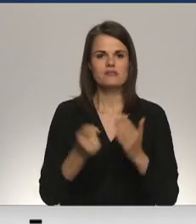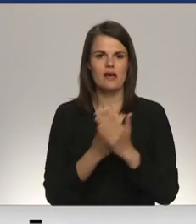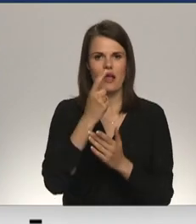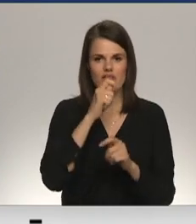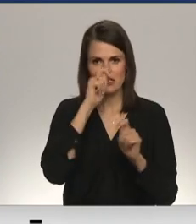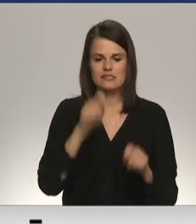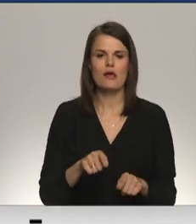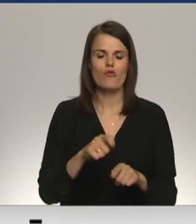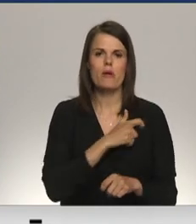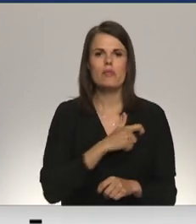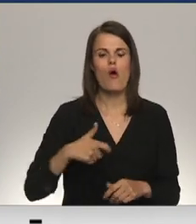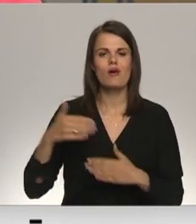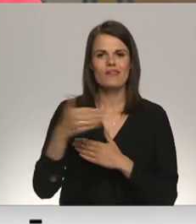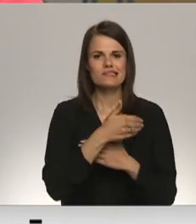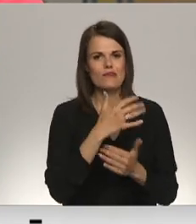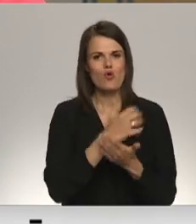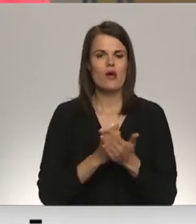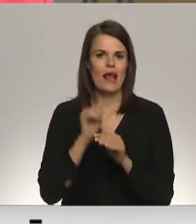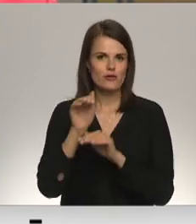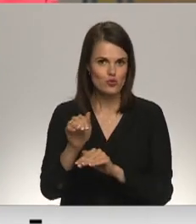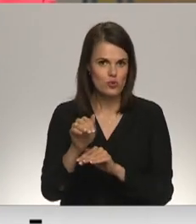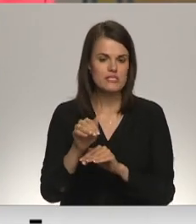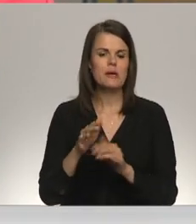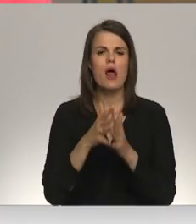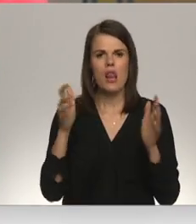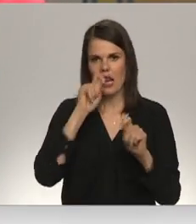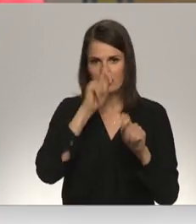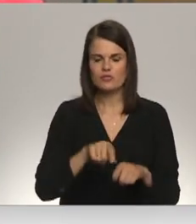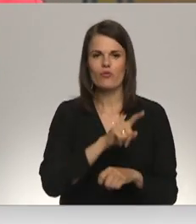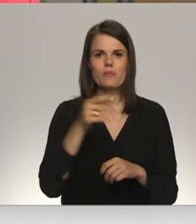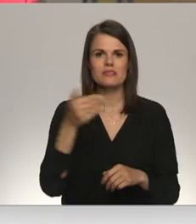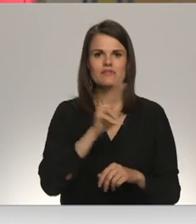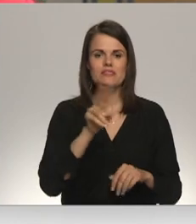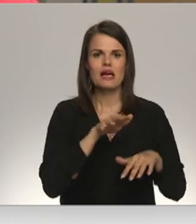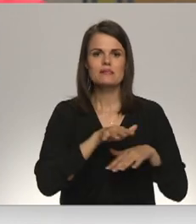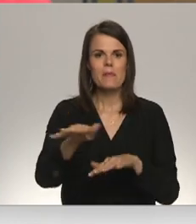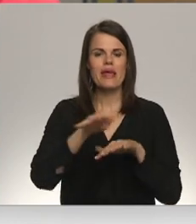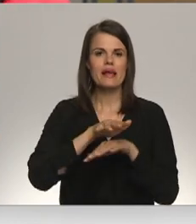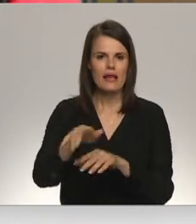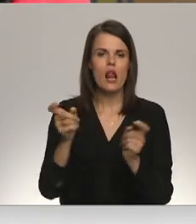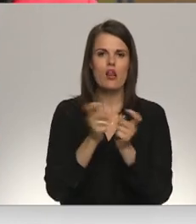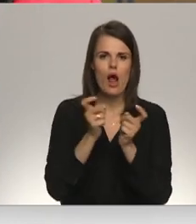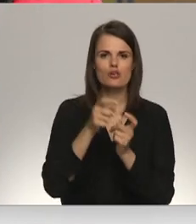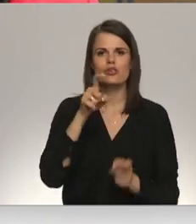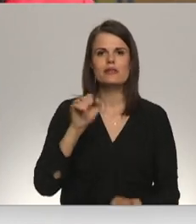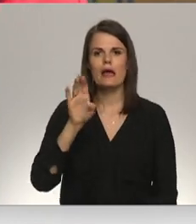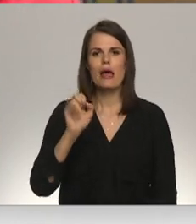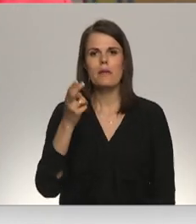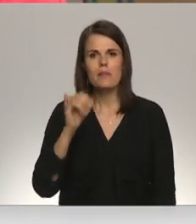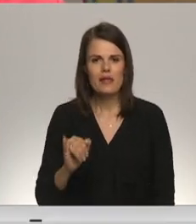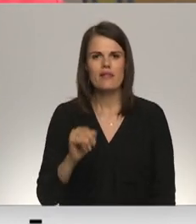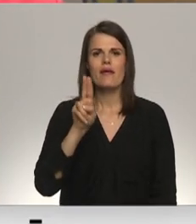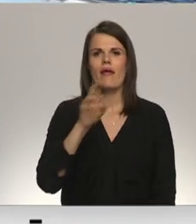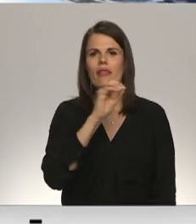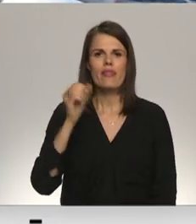radītajiem zaudējumiem Daugavas zivju resursam. Protams, lielākie zaudējumi ir migrējošās zivis, tie ir laši, taimiņi, vimbas, nēģi. Tāpat